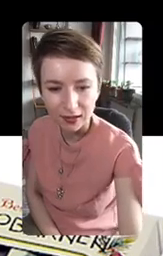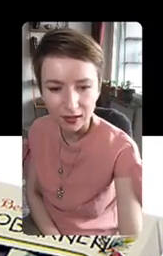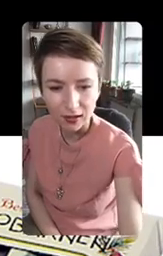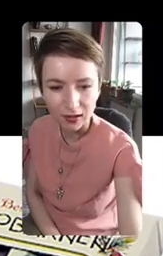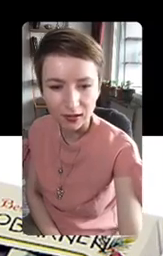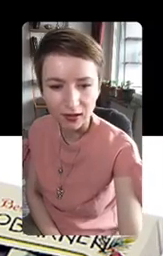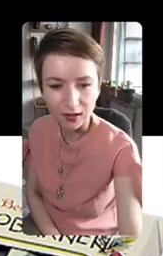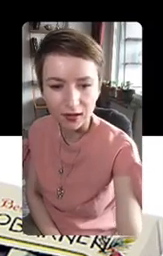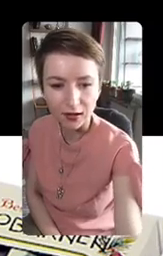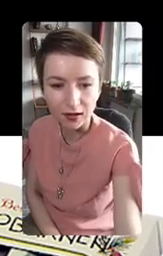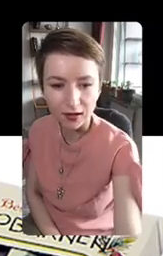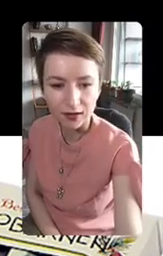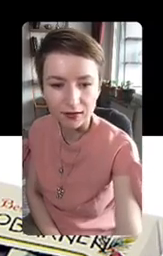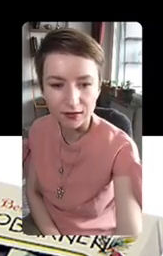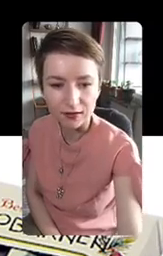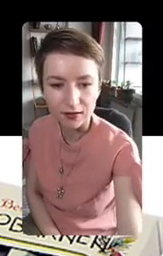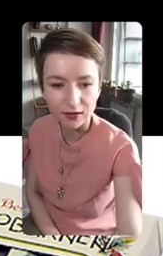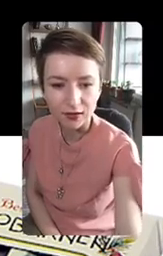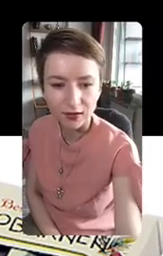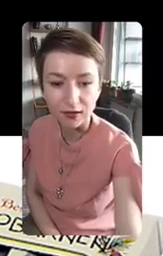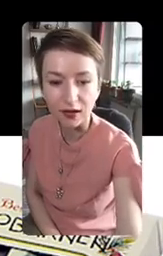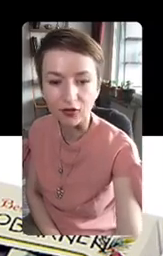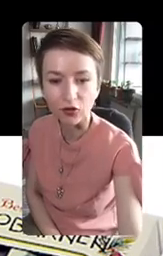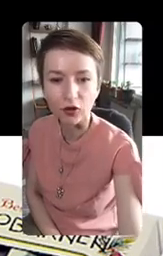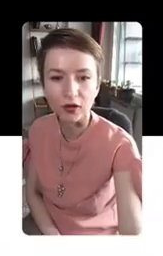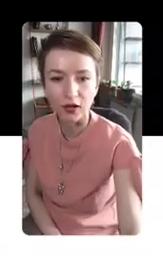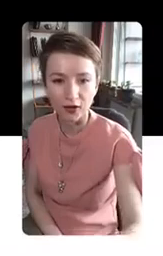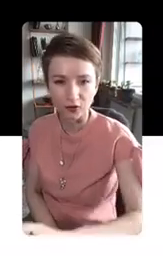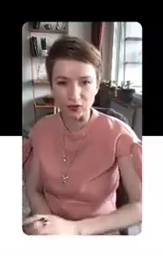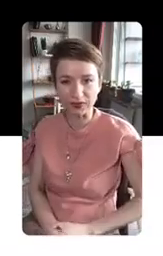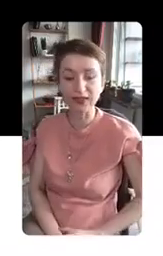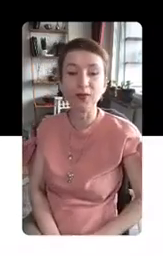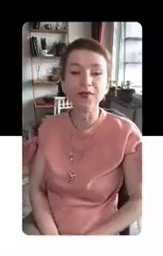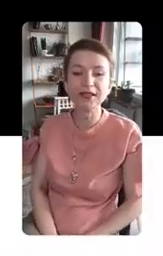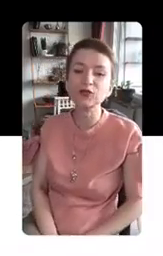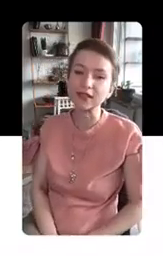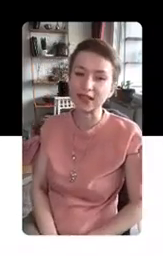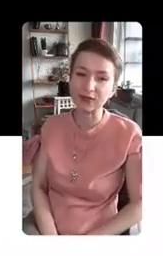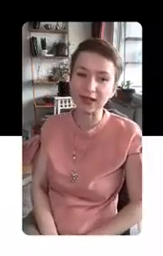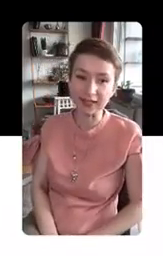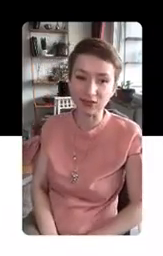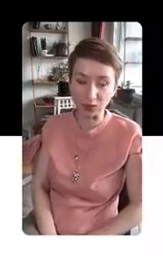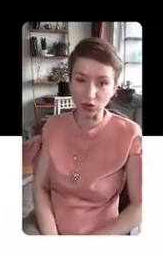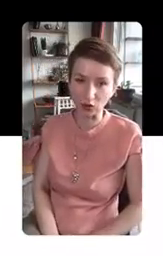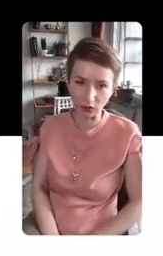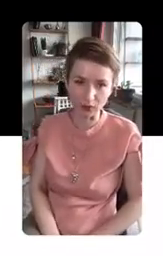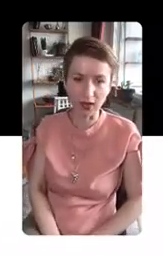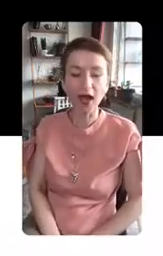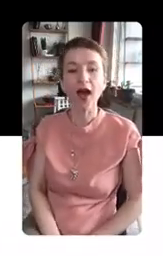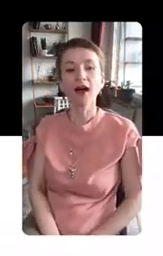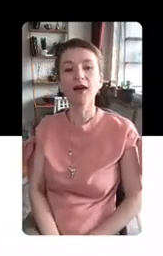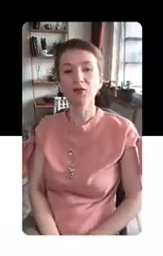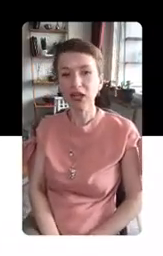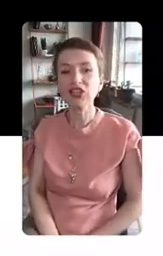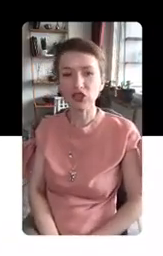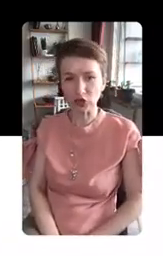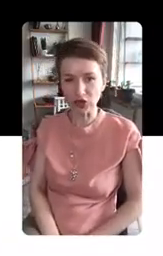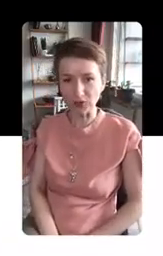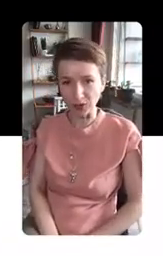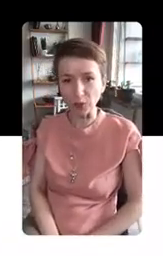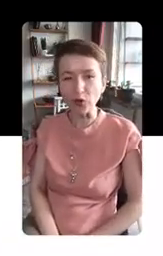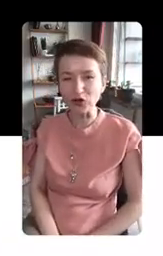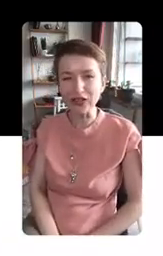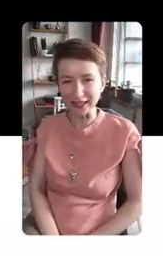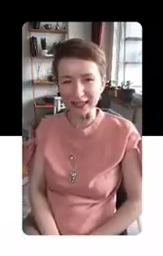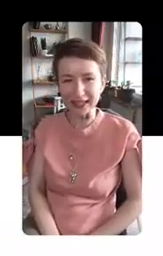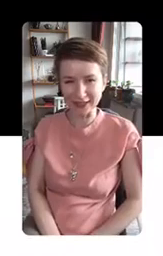сохраняла. Ахахахахах. Да, вот. Вот смотрите, посуда с каким красивым декором. Мне кажется, что